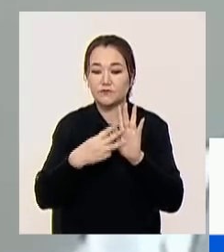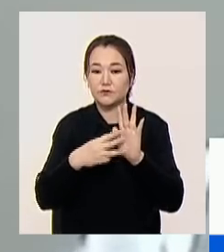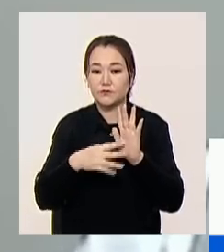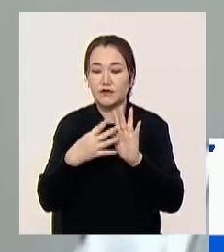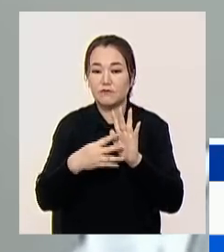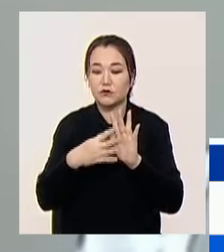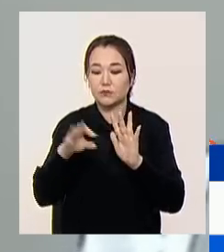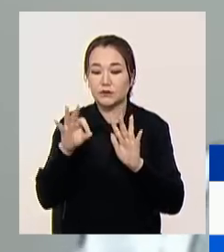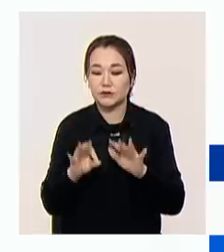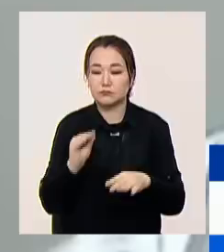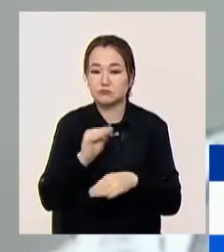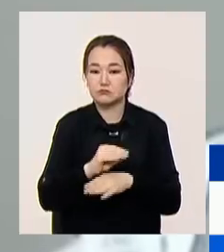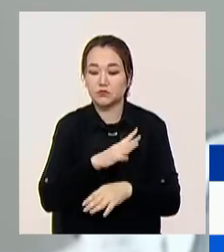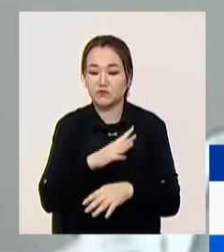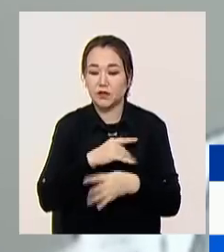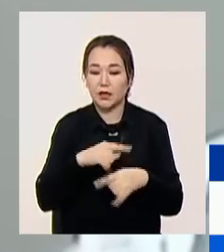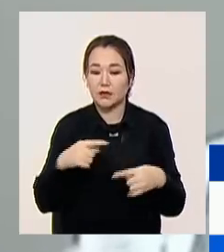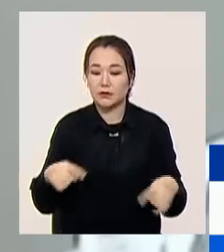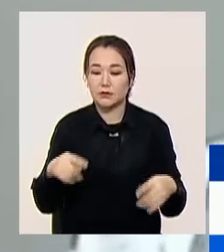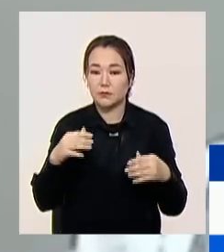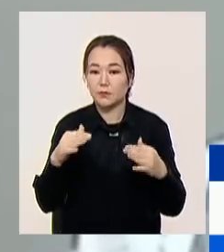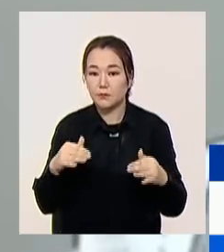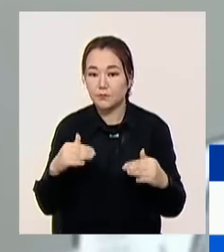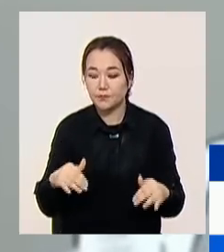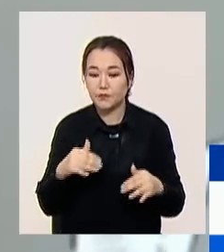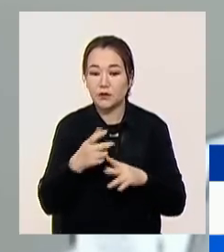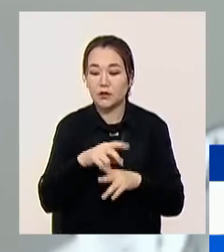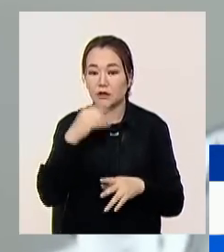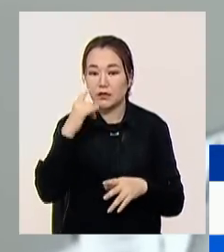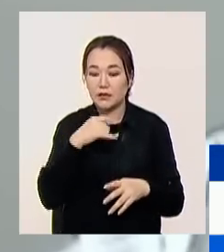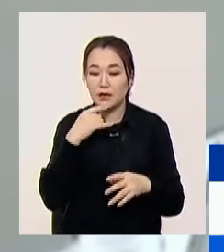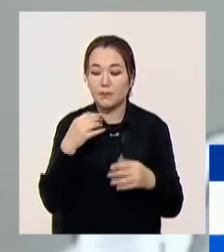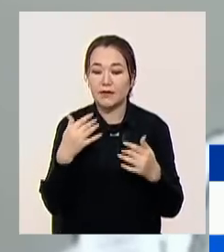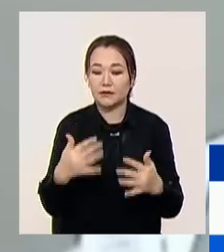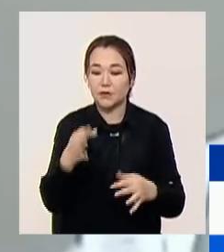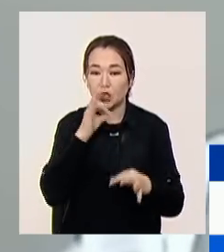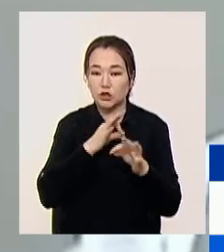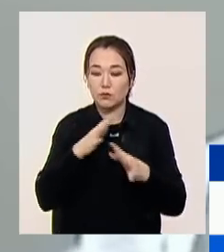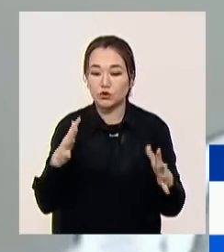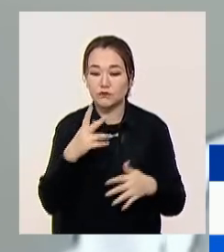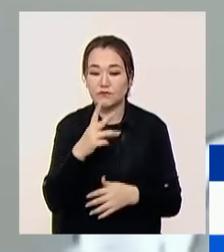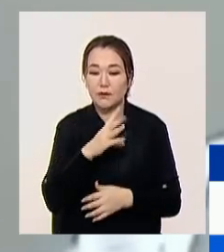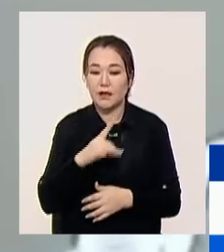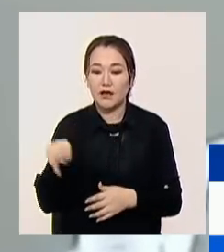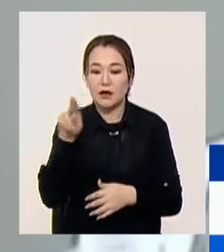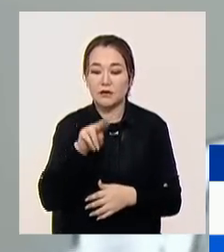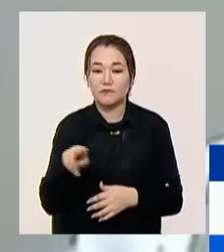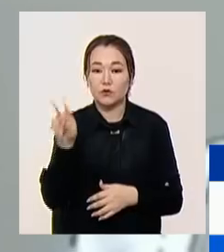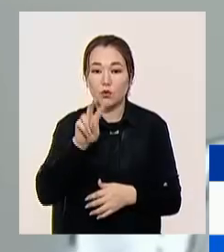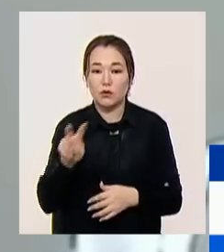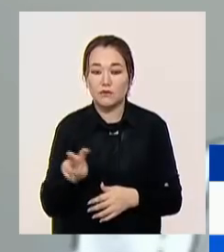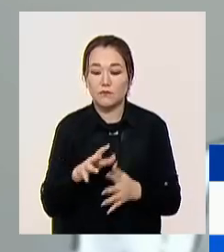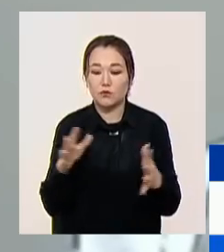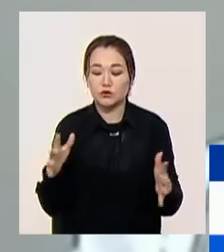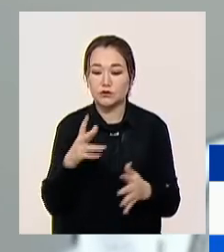70-80-90%. По некоторым позициям. По Казахстану у нас потребность в лекарствах больше 2 миллиардов долларов. Больше